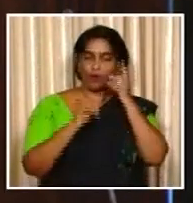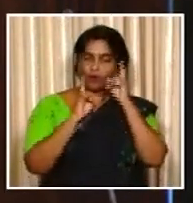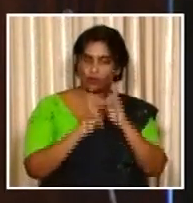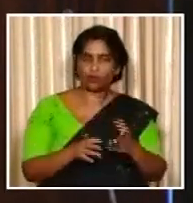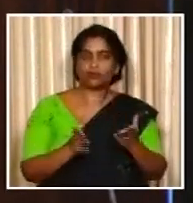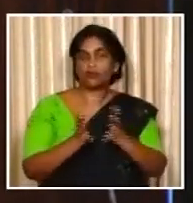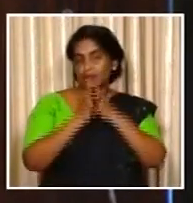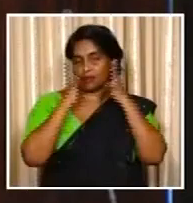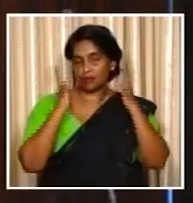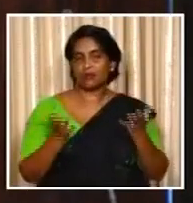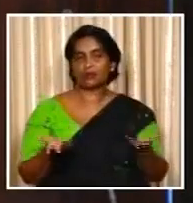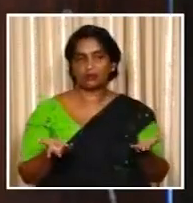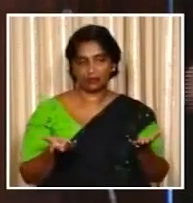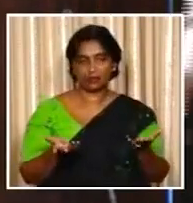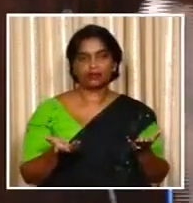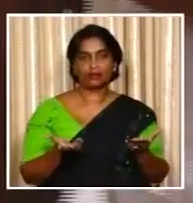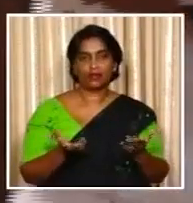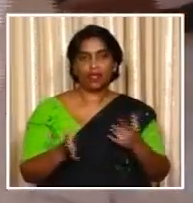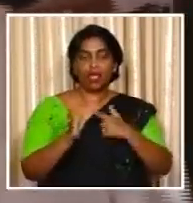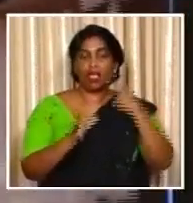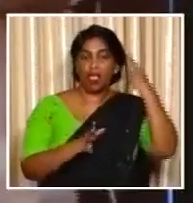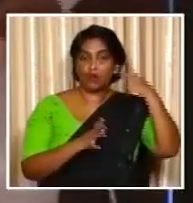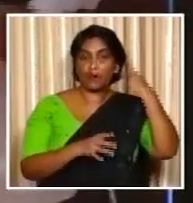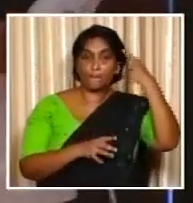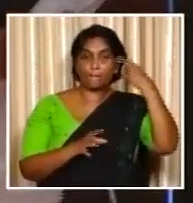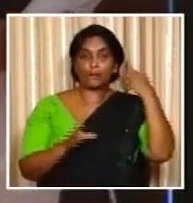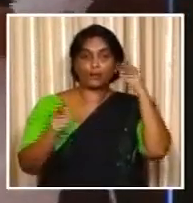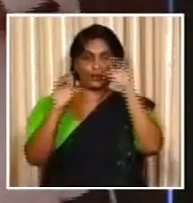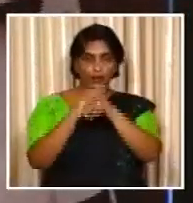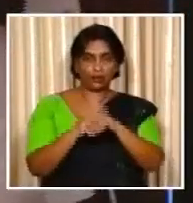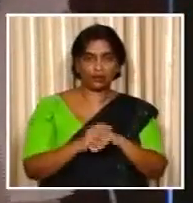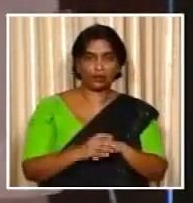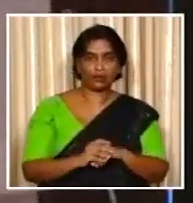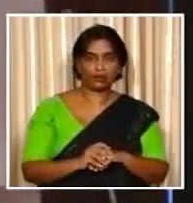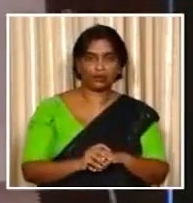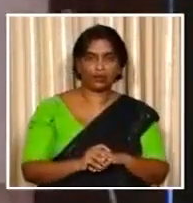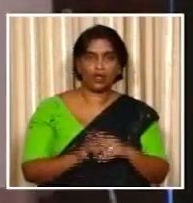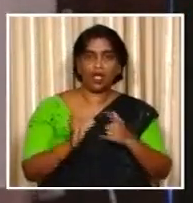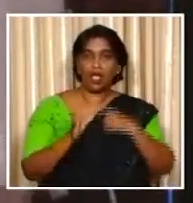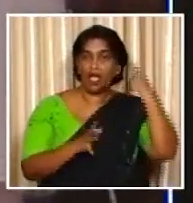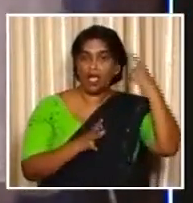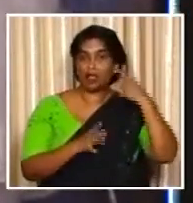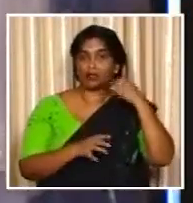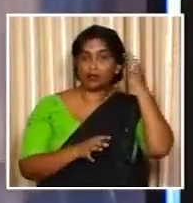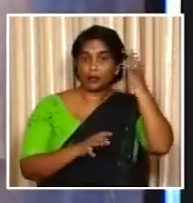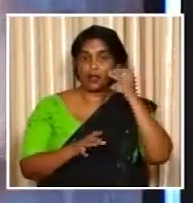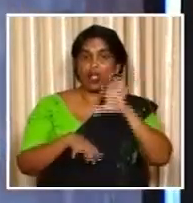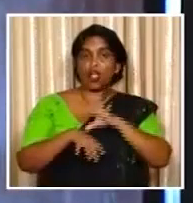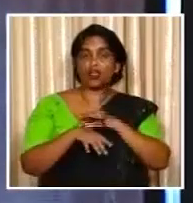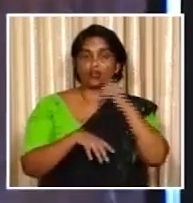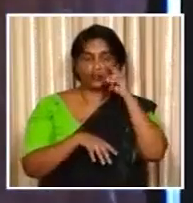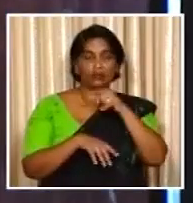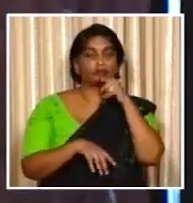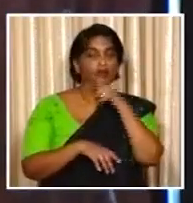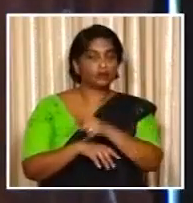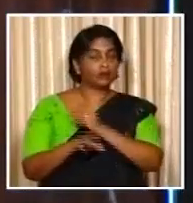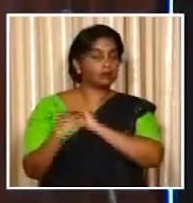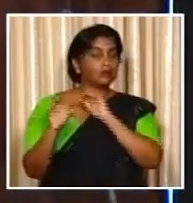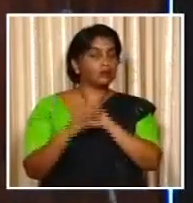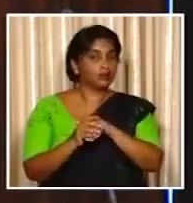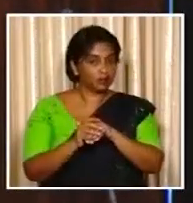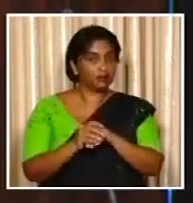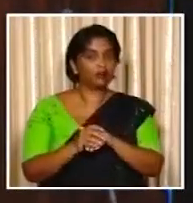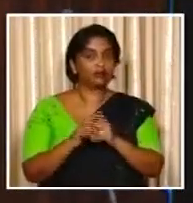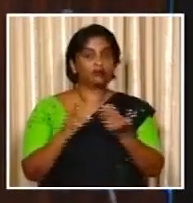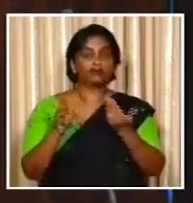අපෝ කීදාක් හිටියද අංගොඩ මානසික රෝහලට තමයි අරින්න වෙන්නේ අංගොඩ මානසික රෝහලට එතුමායිනම් පෙනීටිනායරත්